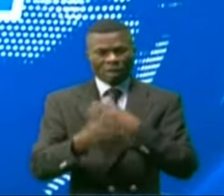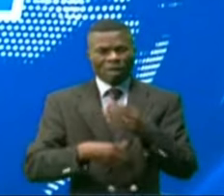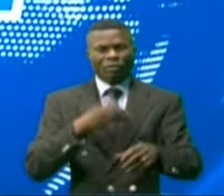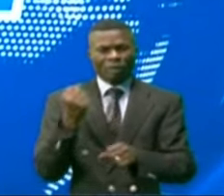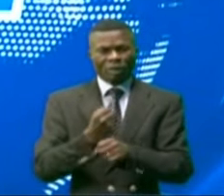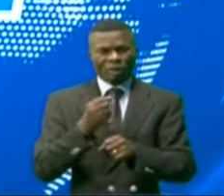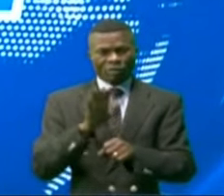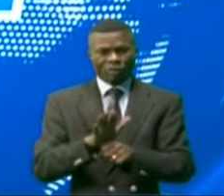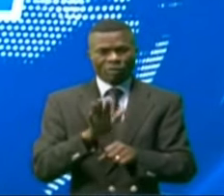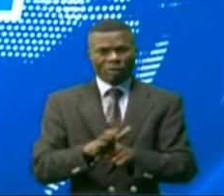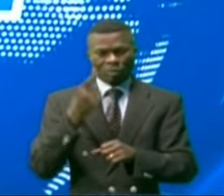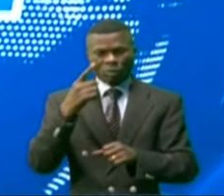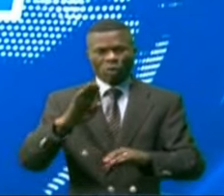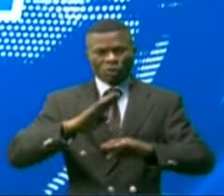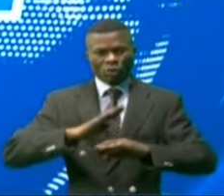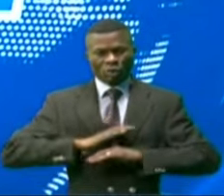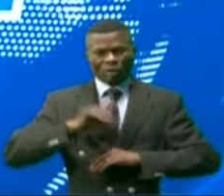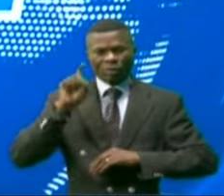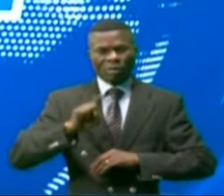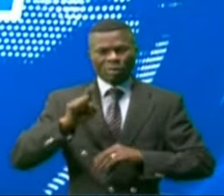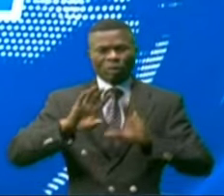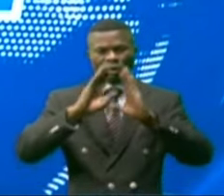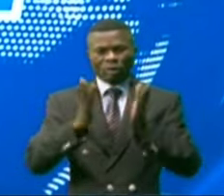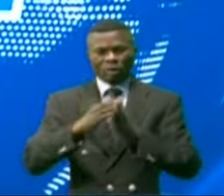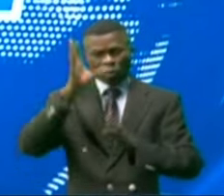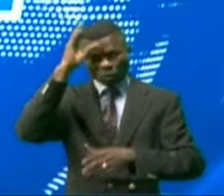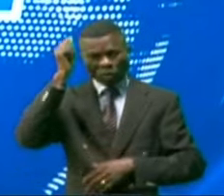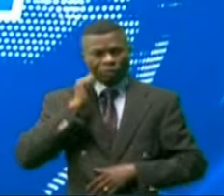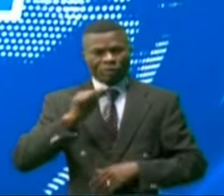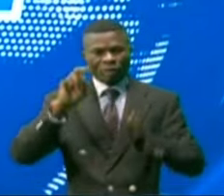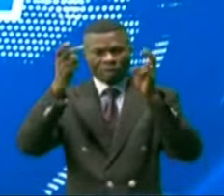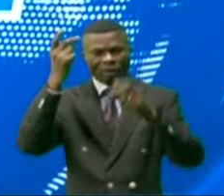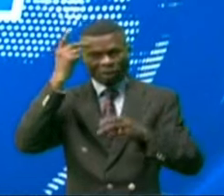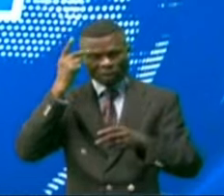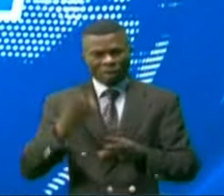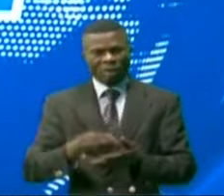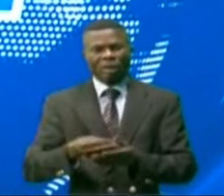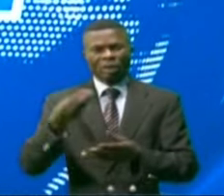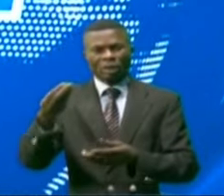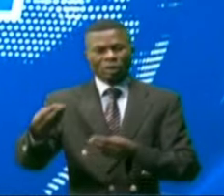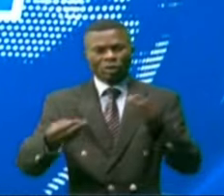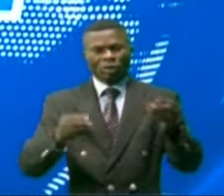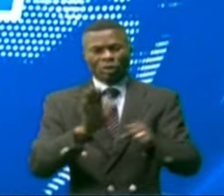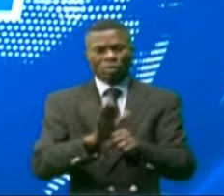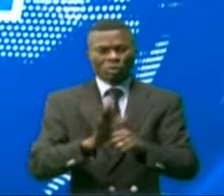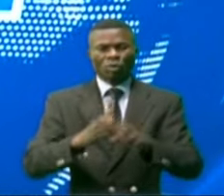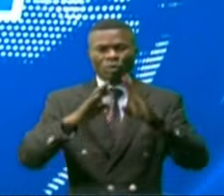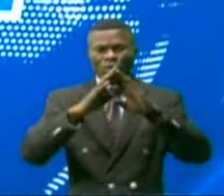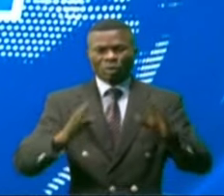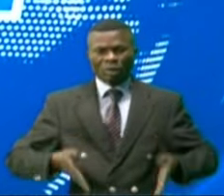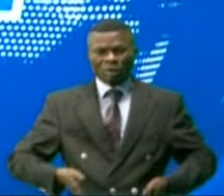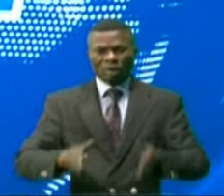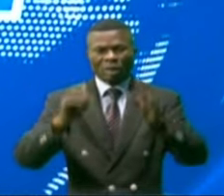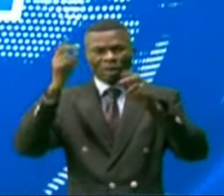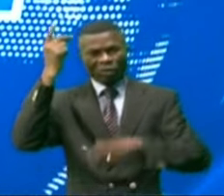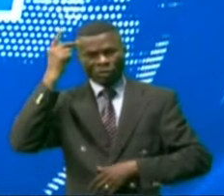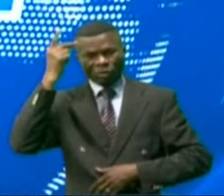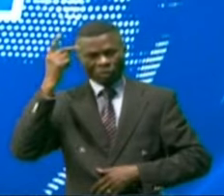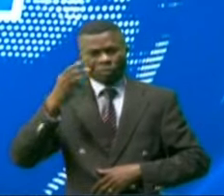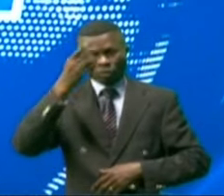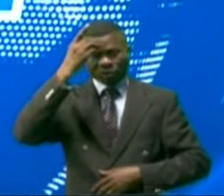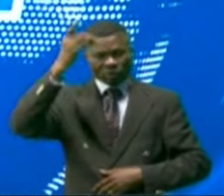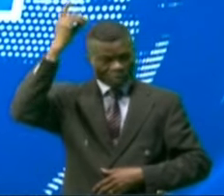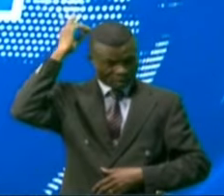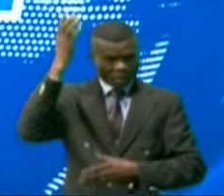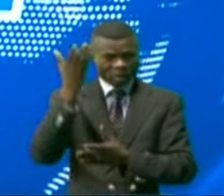les efforts pour répondre aux préoccupations des Kinoises et Kinois dans la construction des différentes infrastructures de la capitale. Daniel Bumba